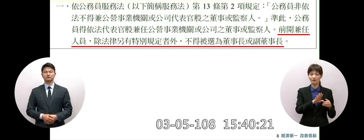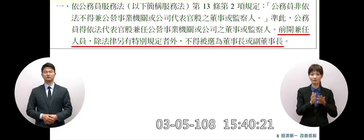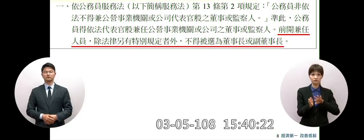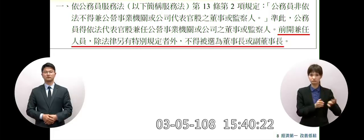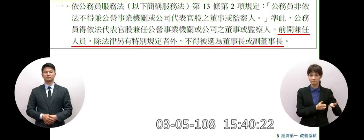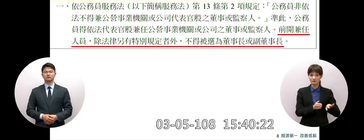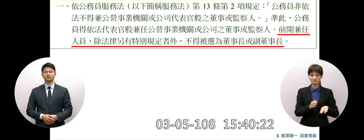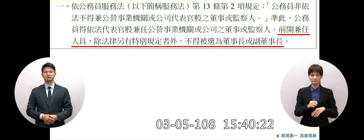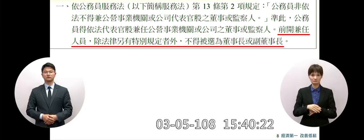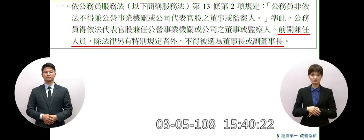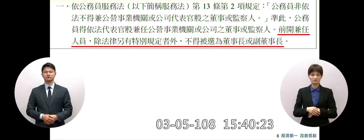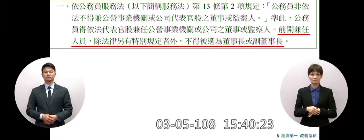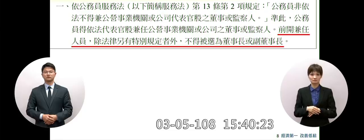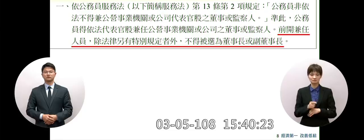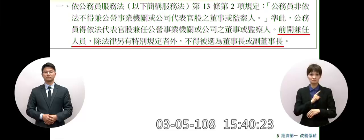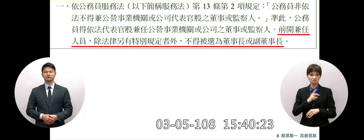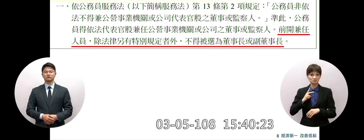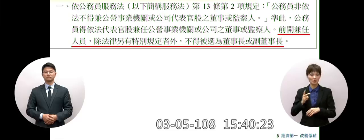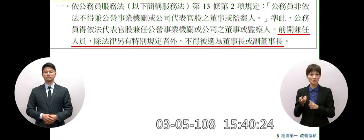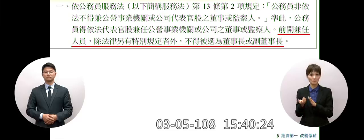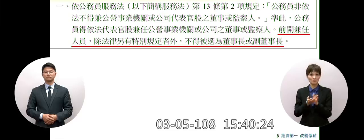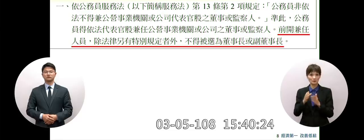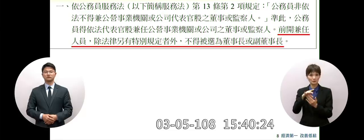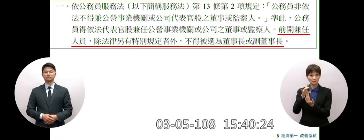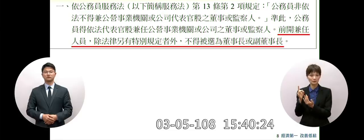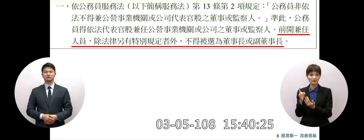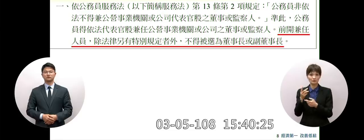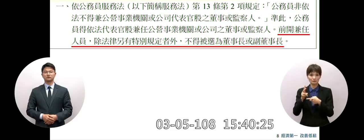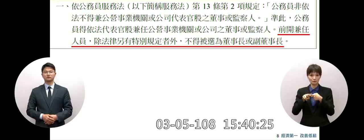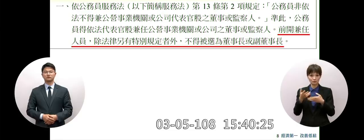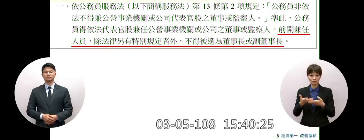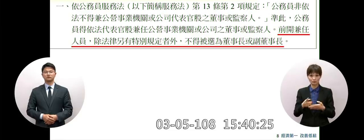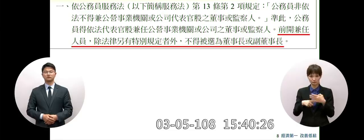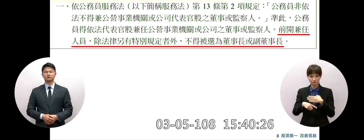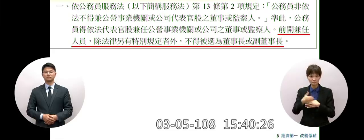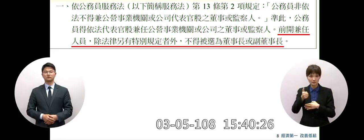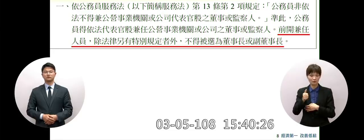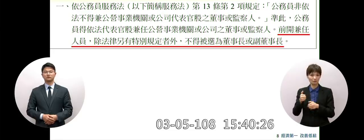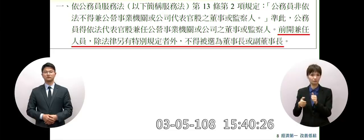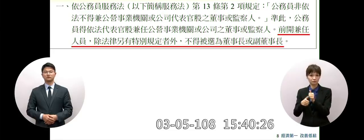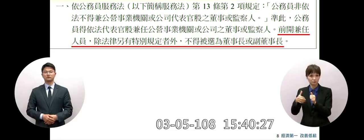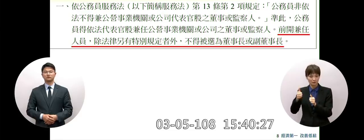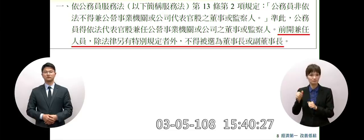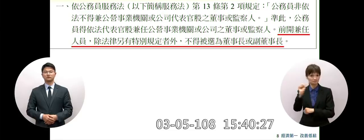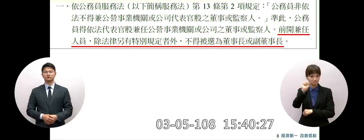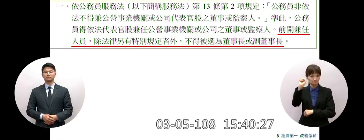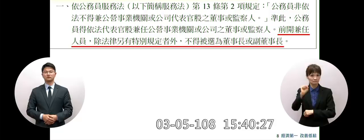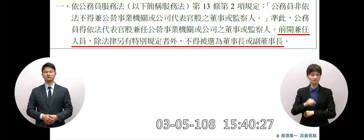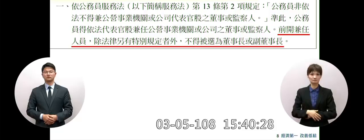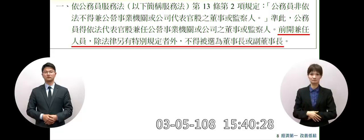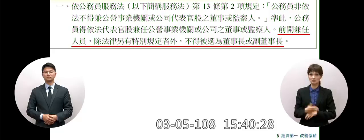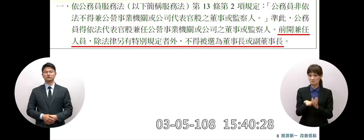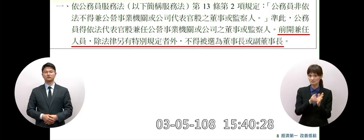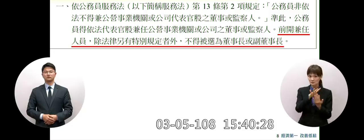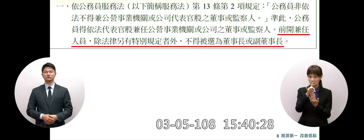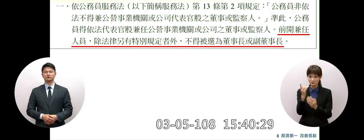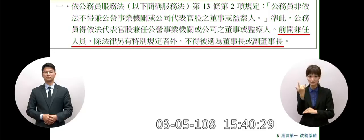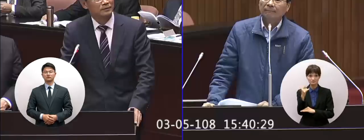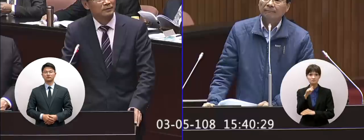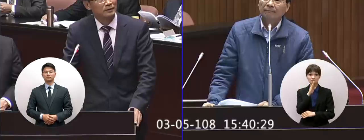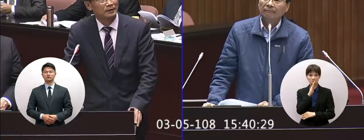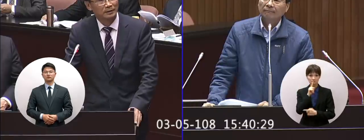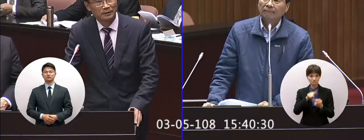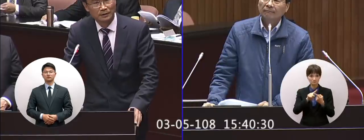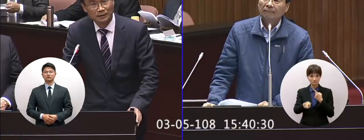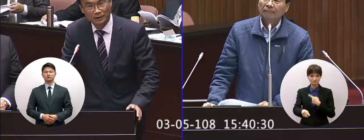不得被选为董事长、副董或副董事长。我不管你有没有代理，你就是被选为董事长，对不对？